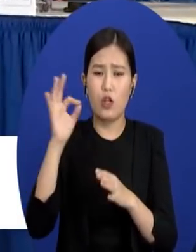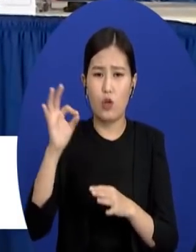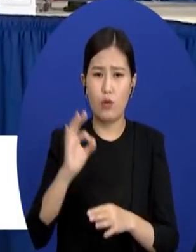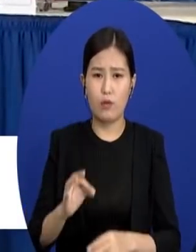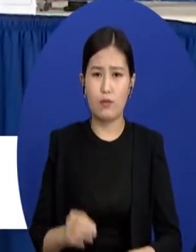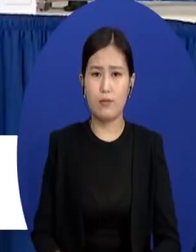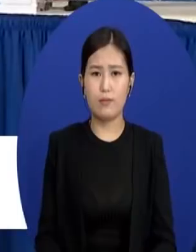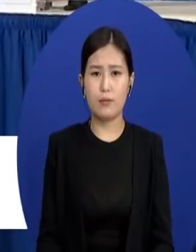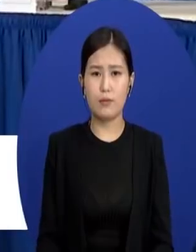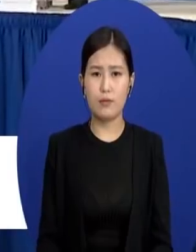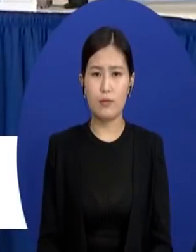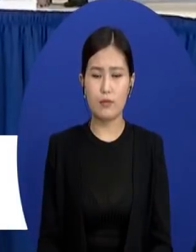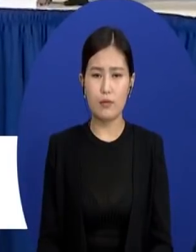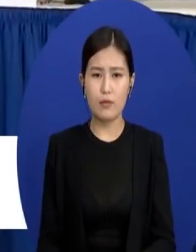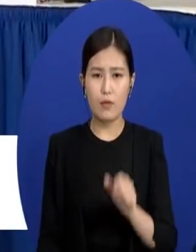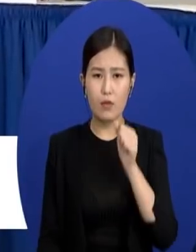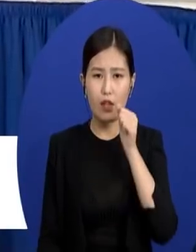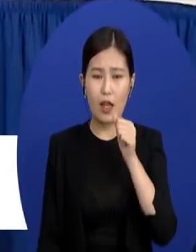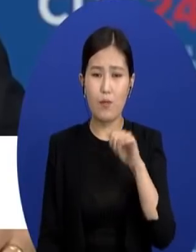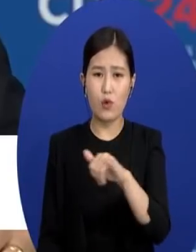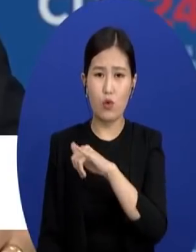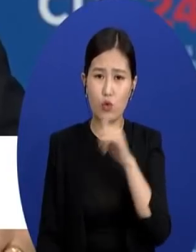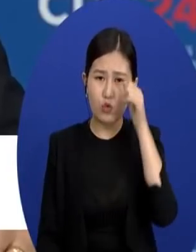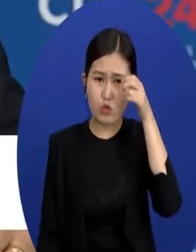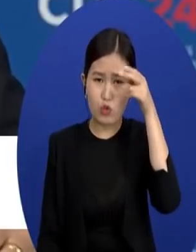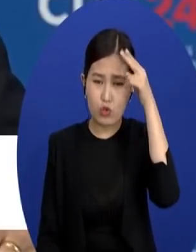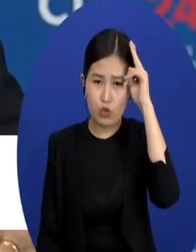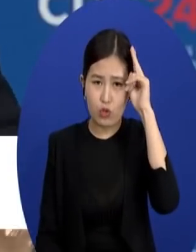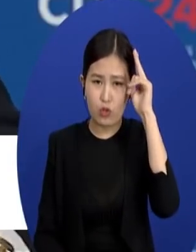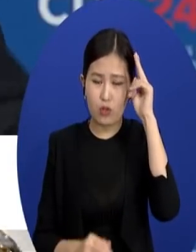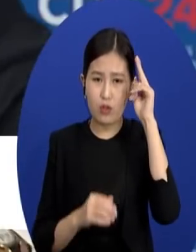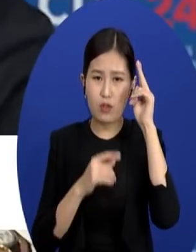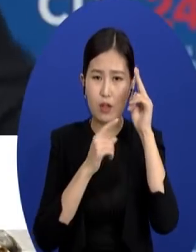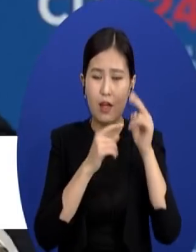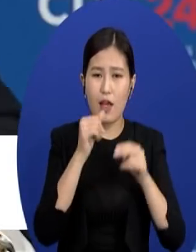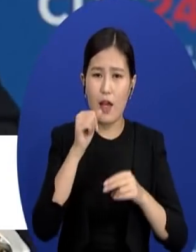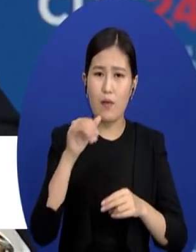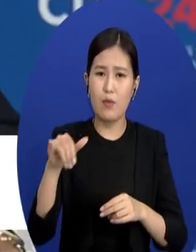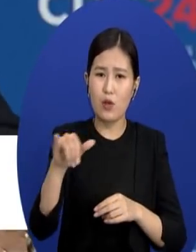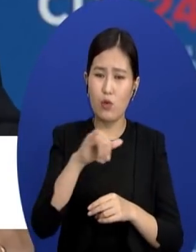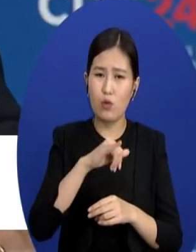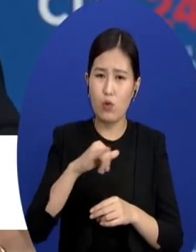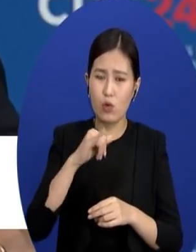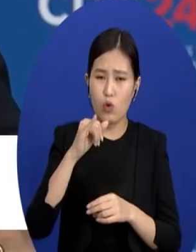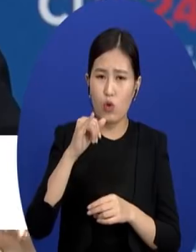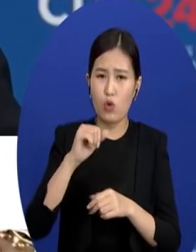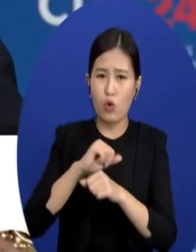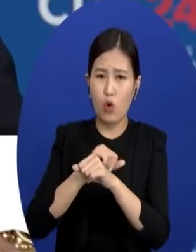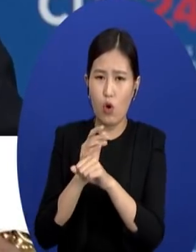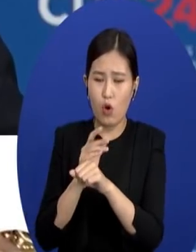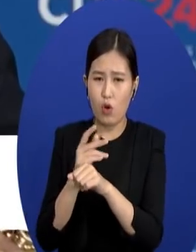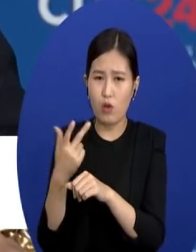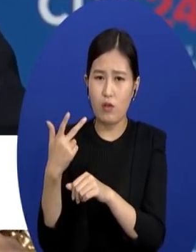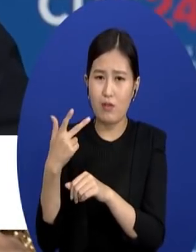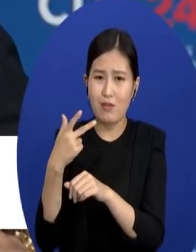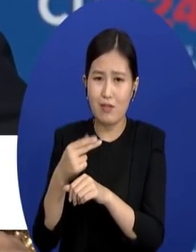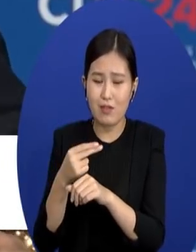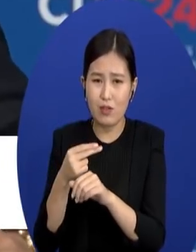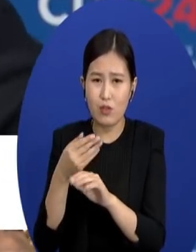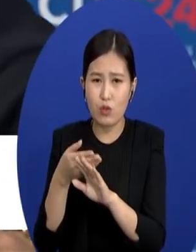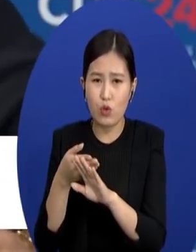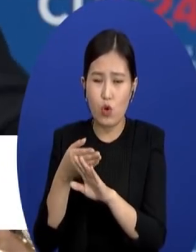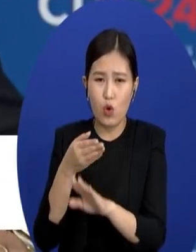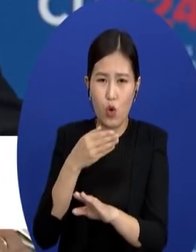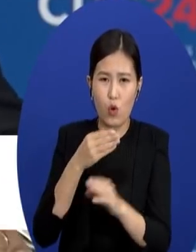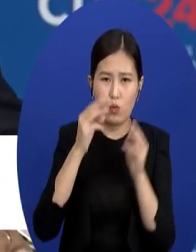Америкийн нэгдсэн улсын дэд ерөнхийлөгч Майк Пенс Америкт коронавирусны вакцин хэрэглэх зөвшөөрөл зуул сарын баярын өмнө гарчих болов